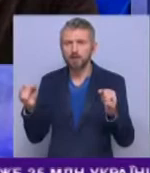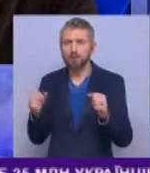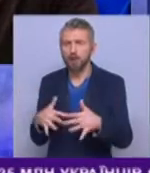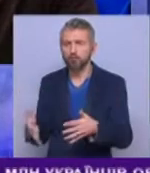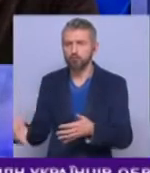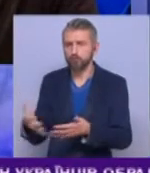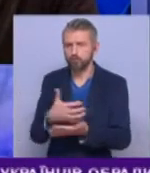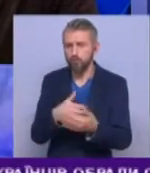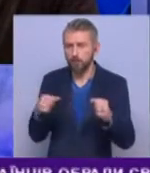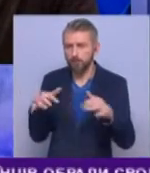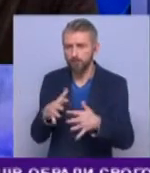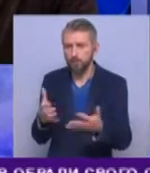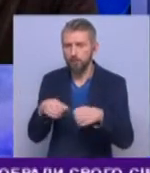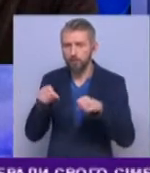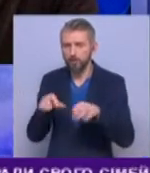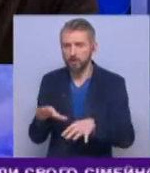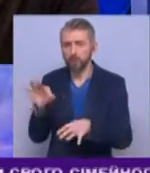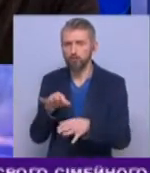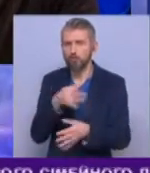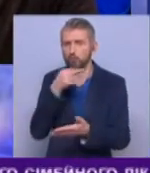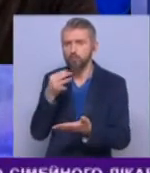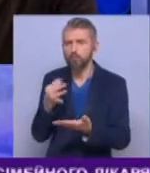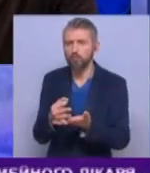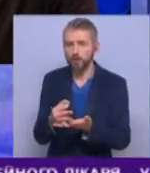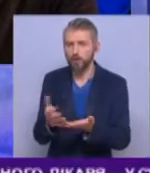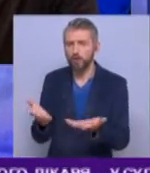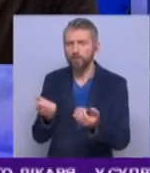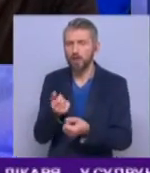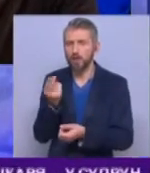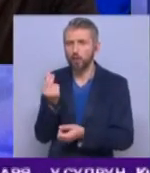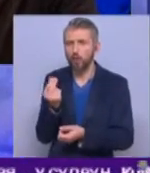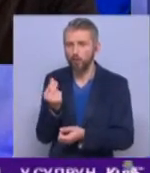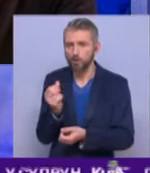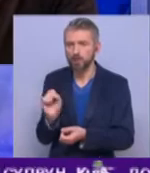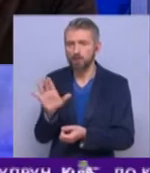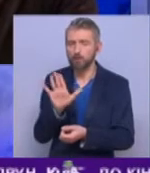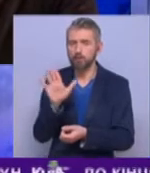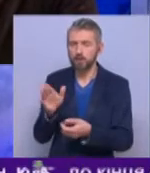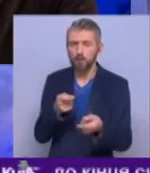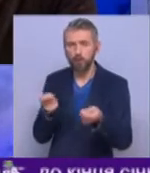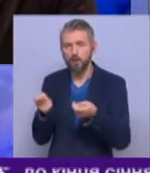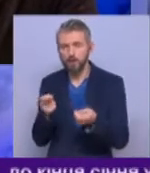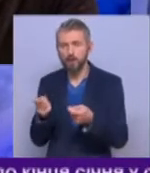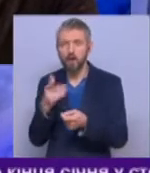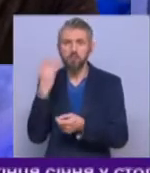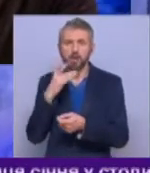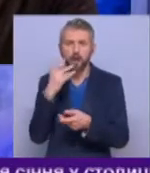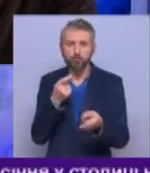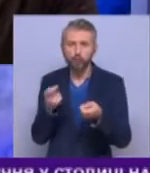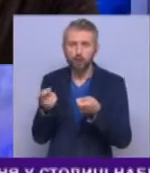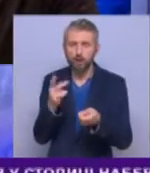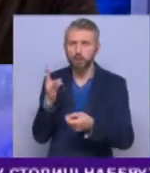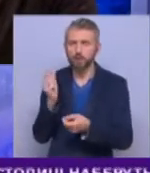збори, приймають рішення щодо уповноваженого взяти кошти європейських урядів, американського уряду